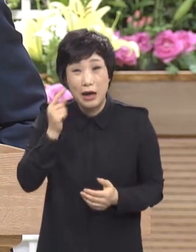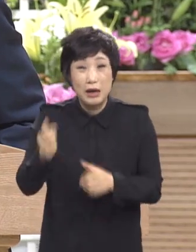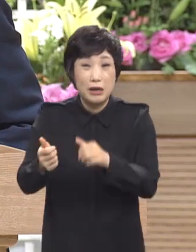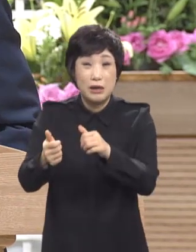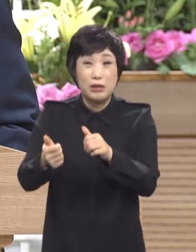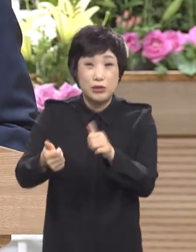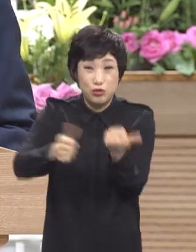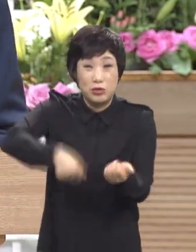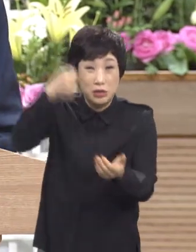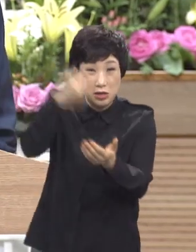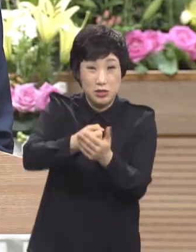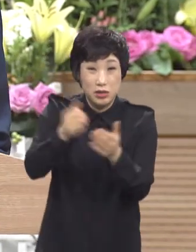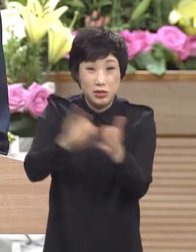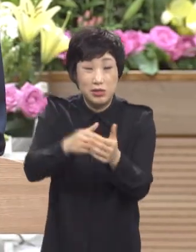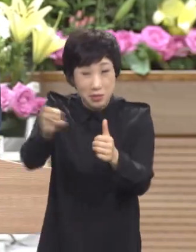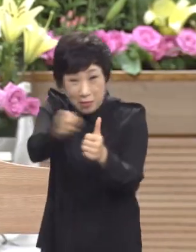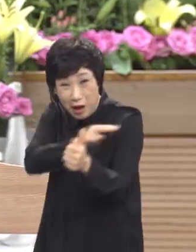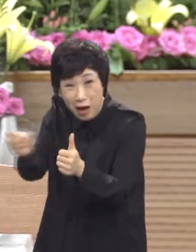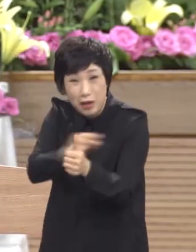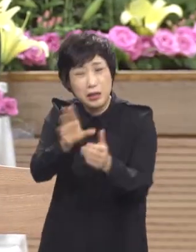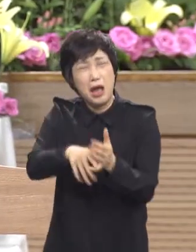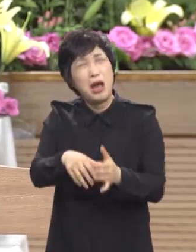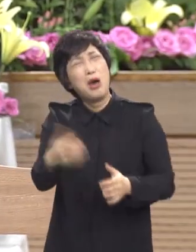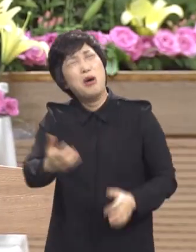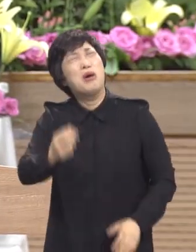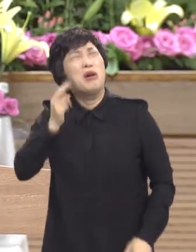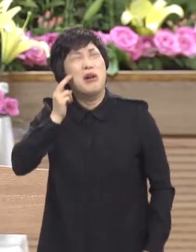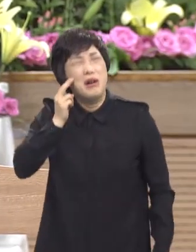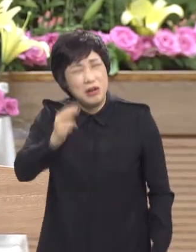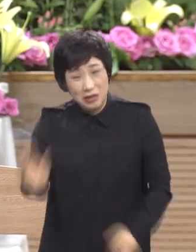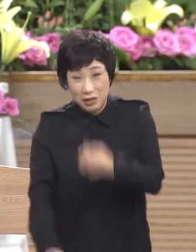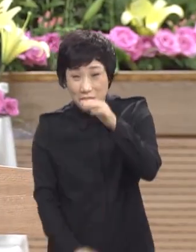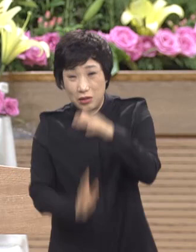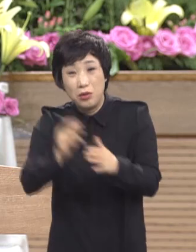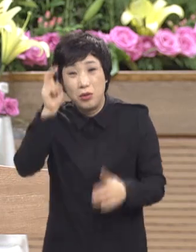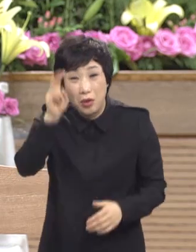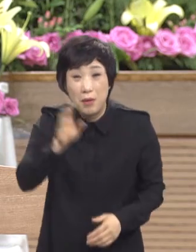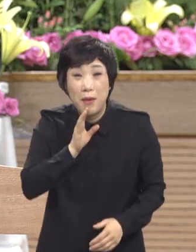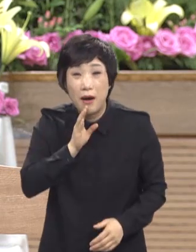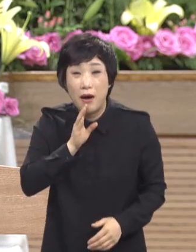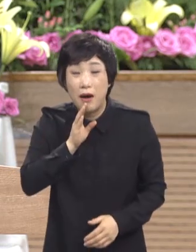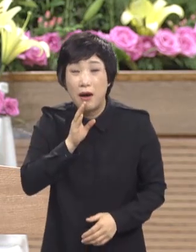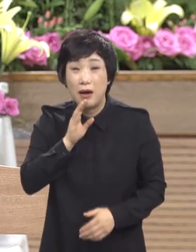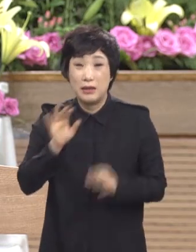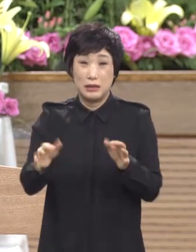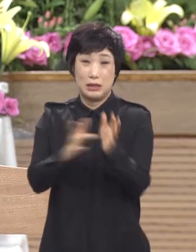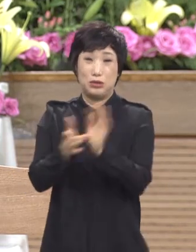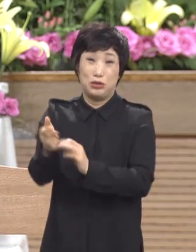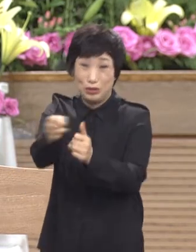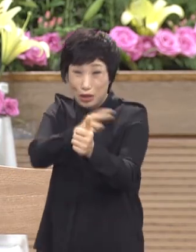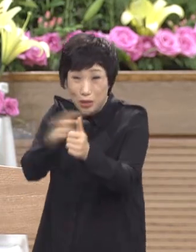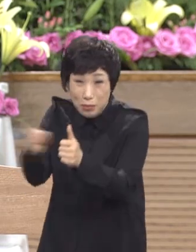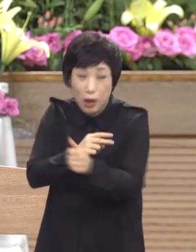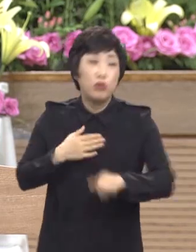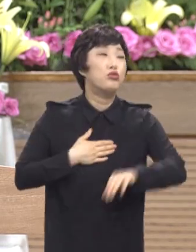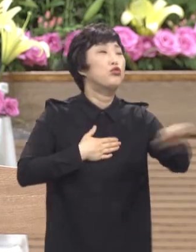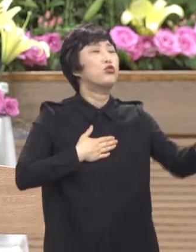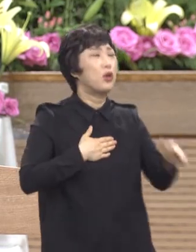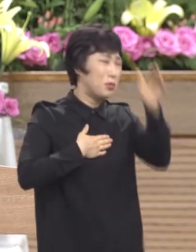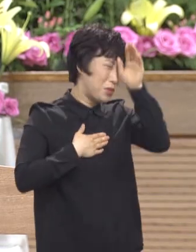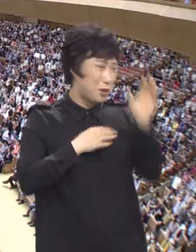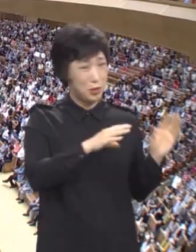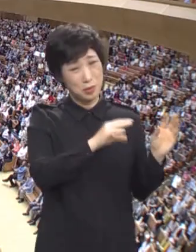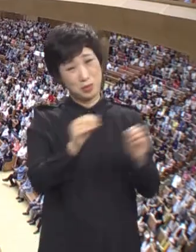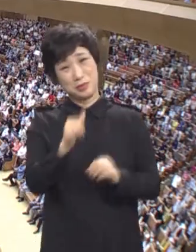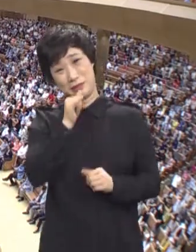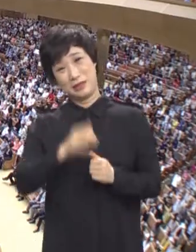배가 얼마나 고통스럽겠어요. 그 채찍의 받침으로 너희가 나음을